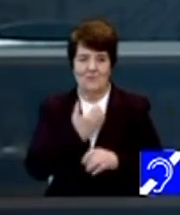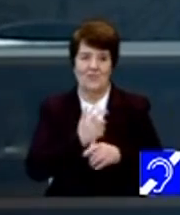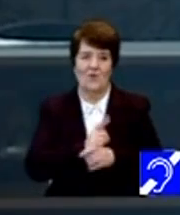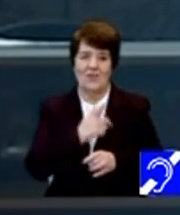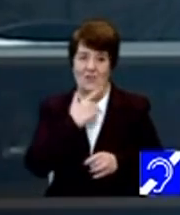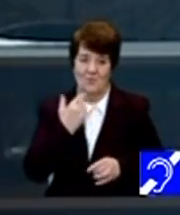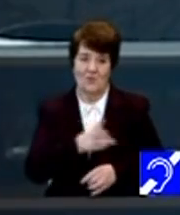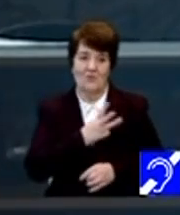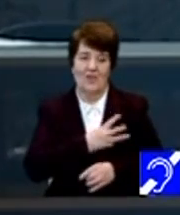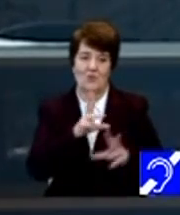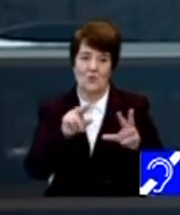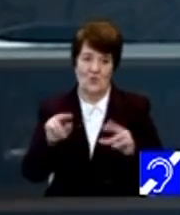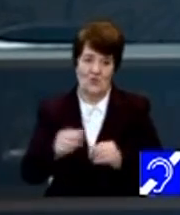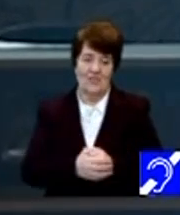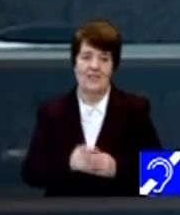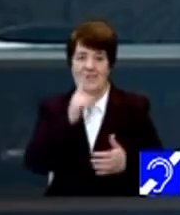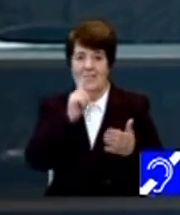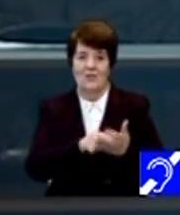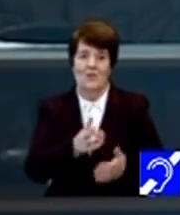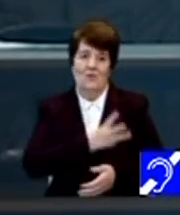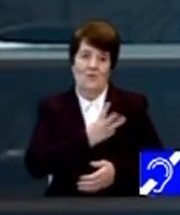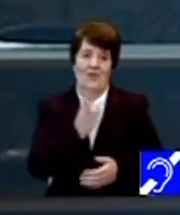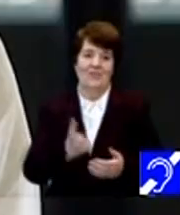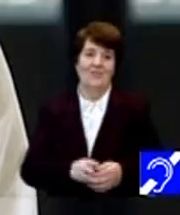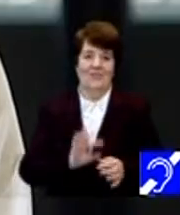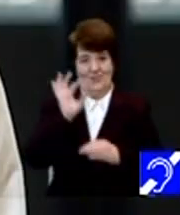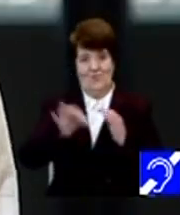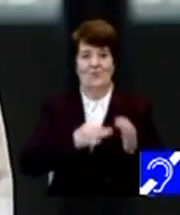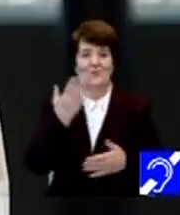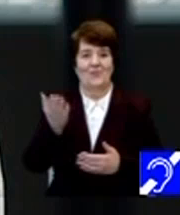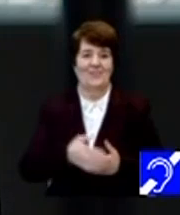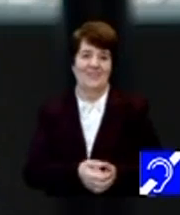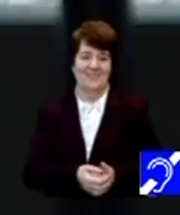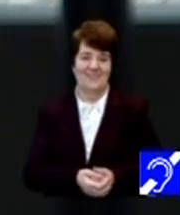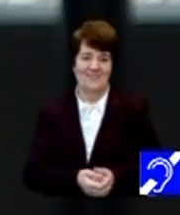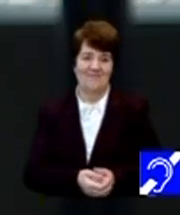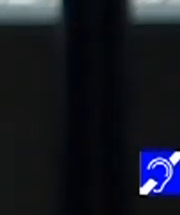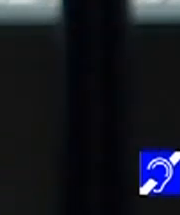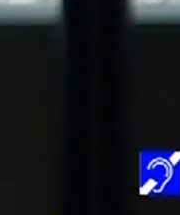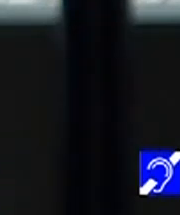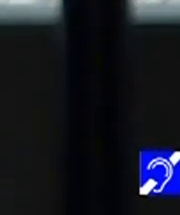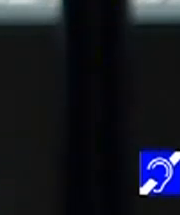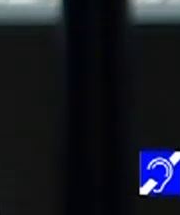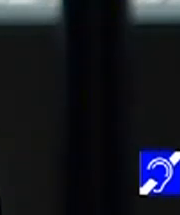eu îți mulțumesc foarte mult, îți doresc foarte mult succes și să ajungi acolo unde îți dorești, deci în cosmos. Mulțumesc pentru